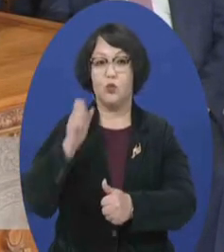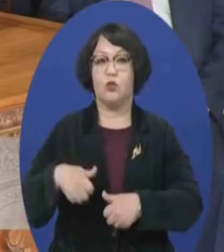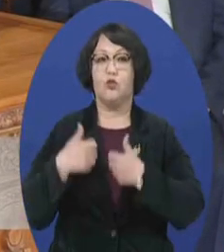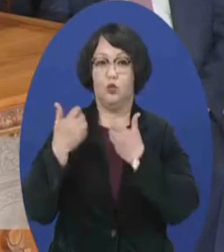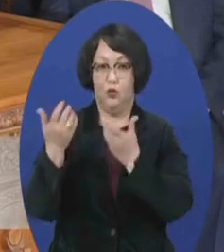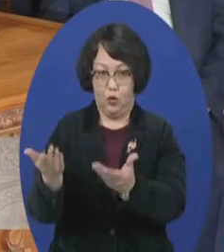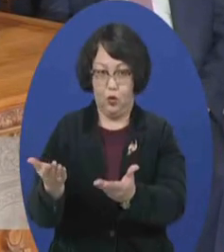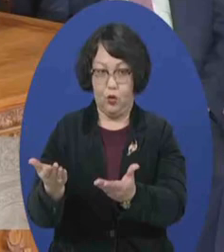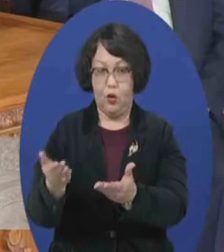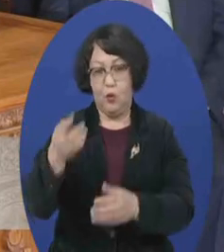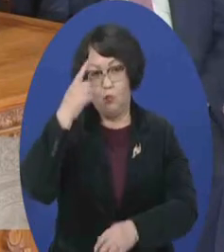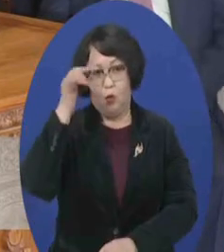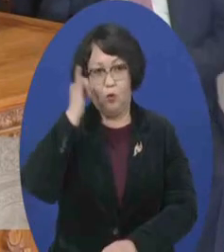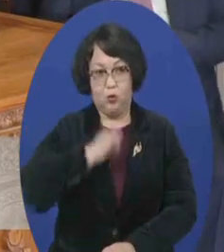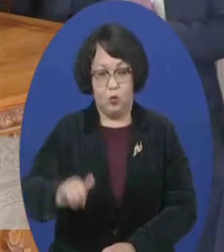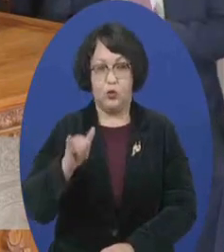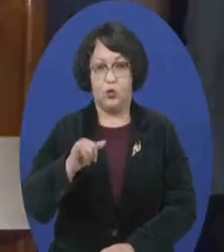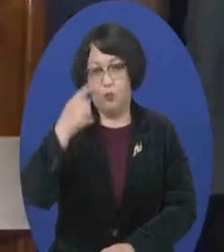хүсэрөөё.